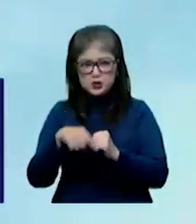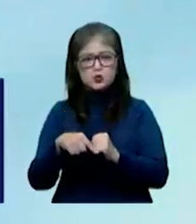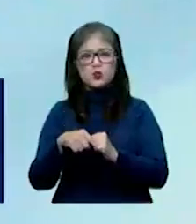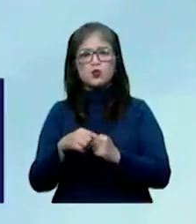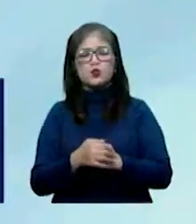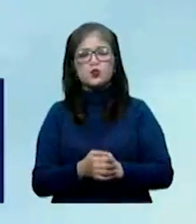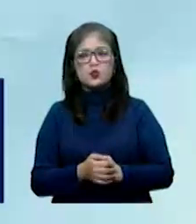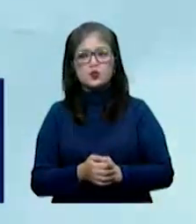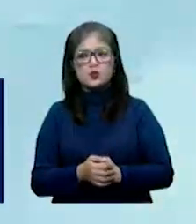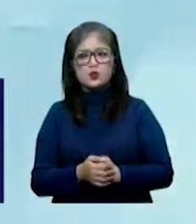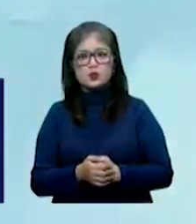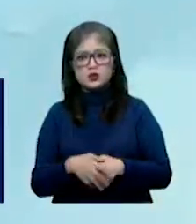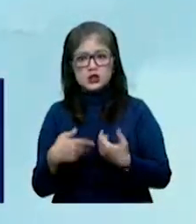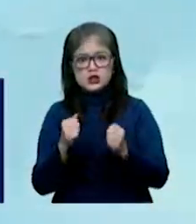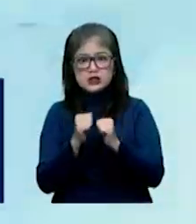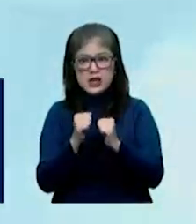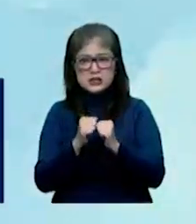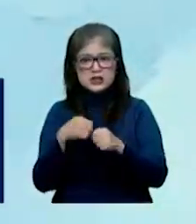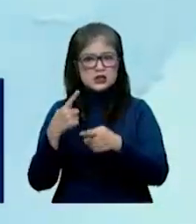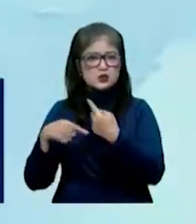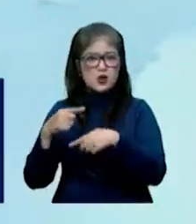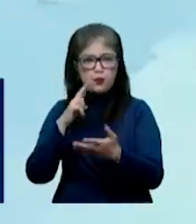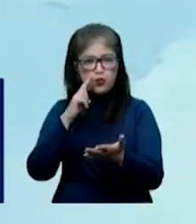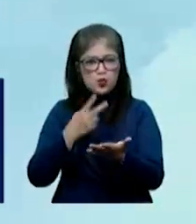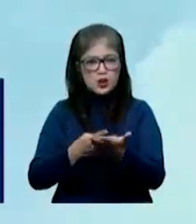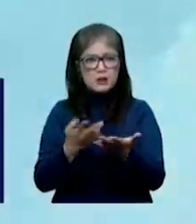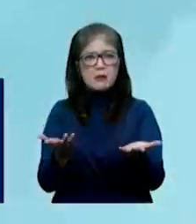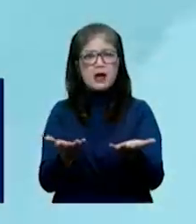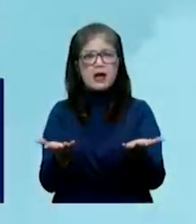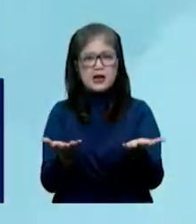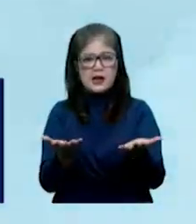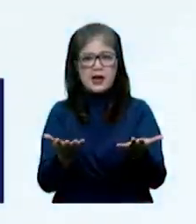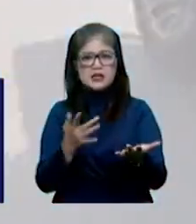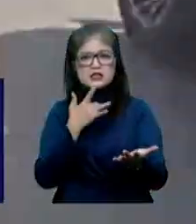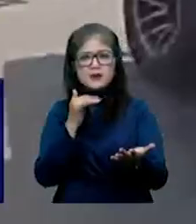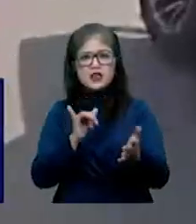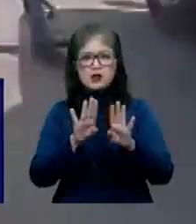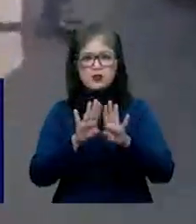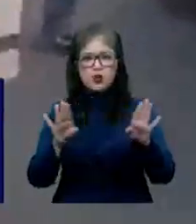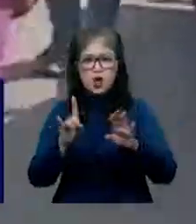aja. Jangan janji, pokoknya mah buktikan dulu. Yang penting mah dibuka aja.